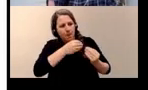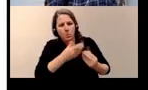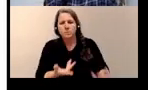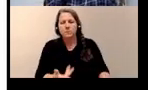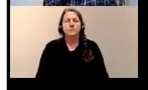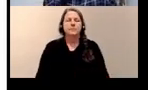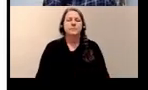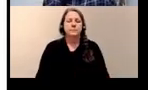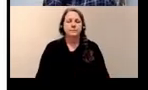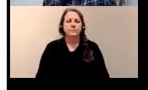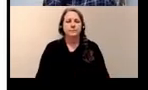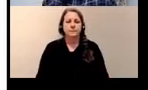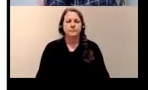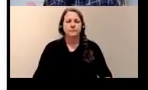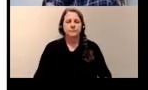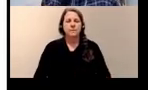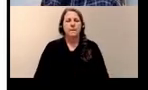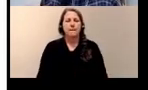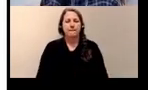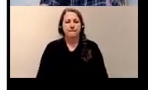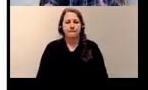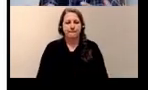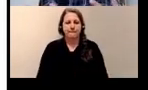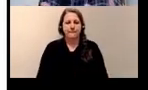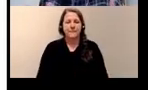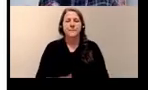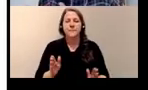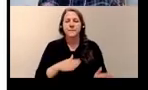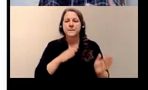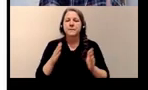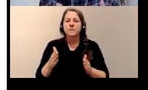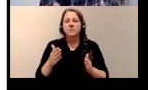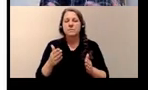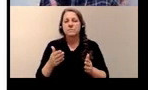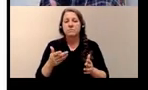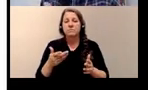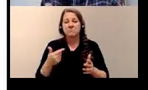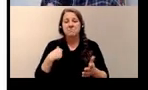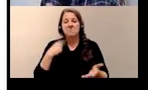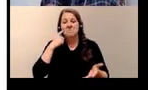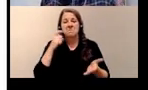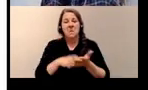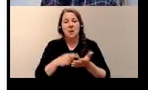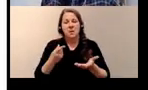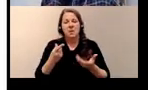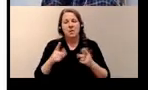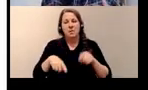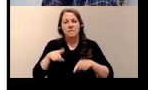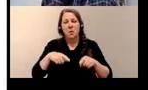On a réalisé aussi que tout ça pouvait parfois générer quelques frustrations donc, entre justement